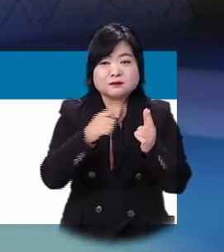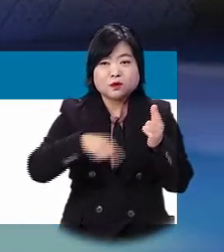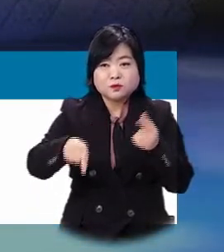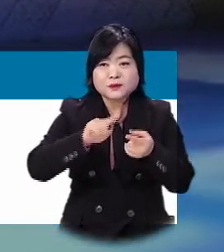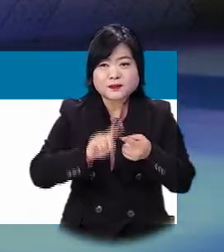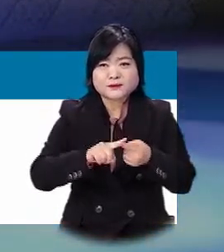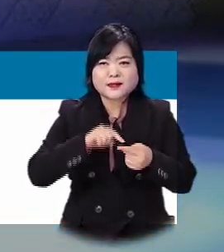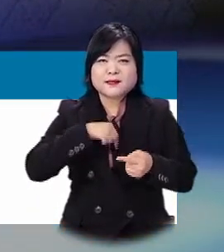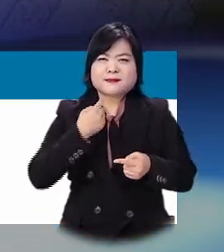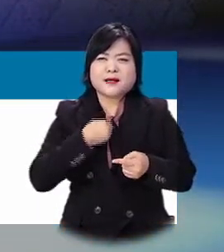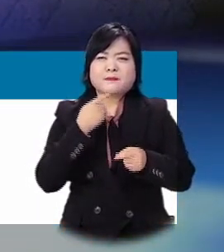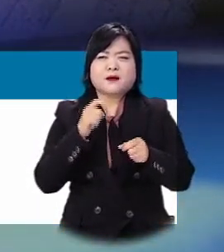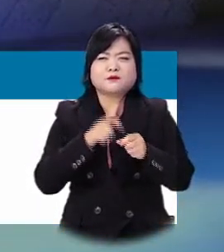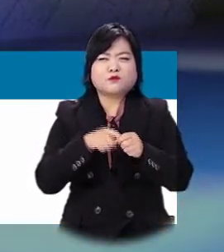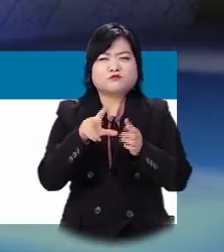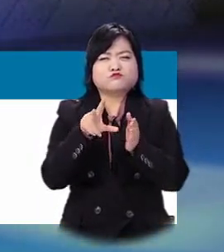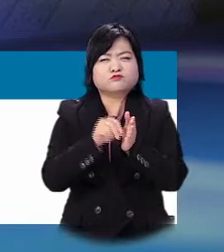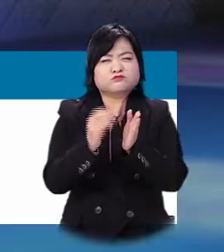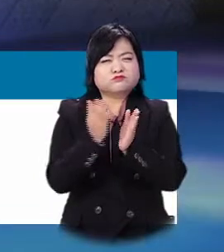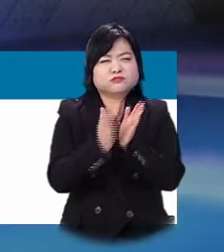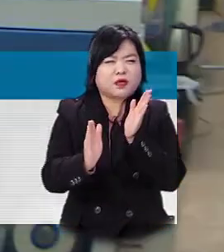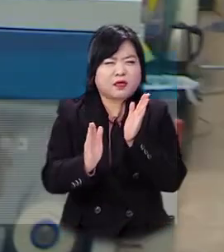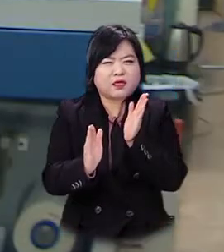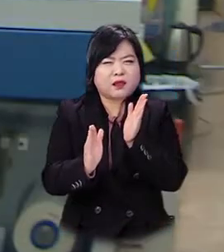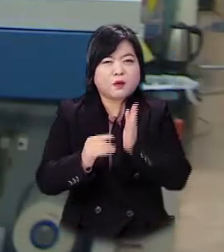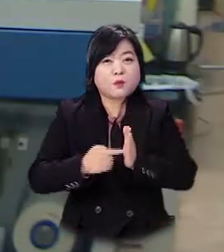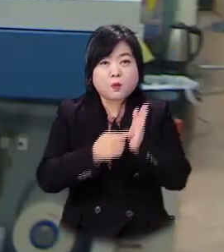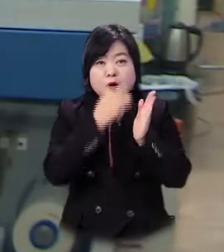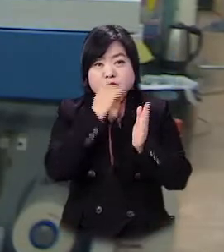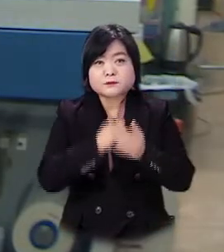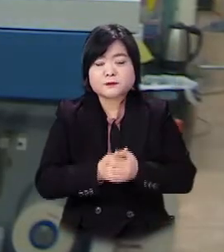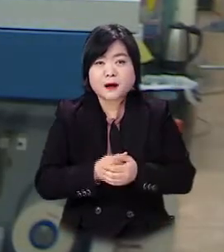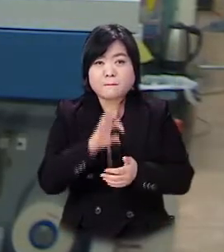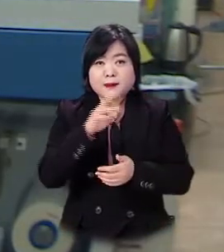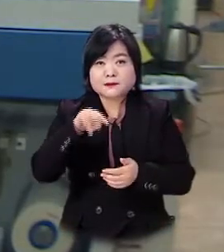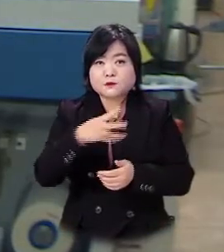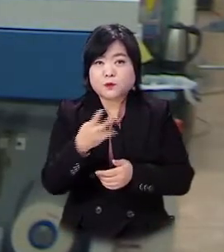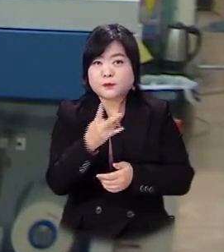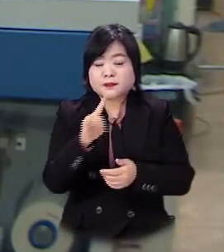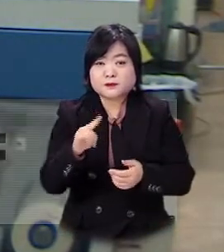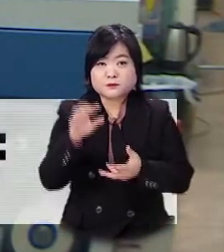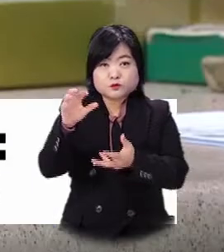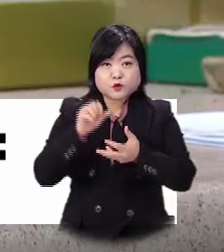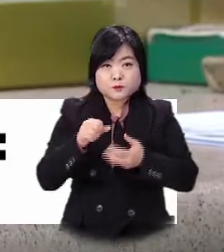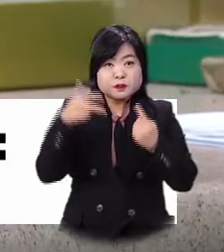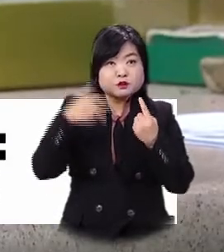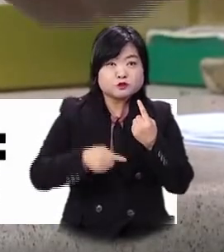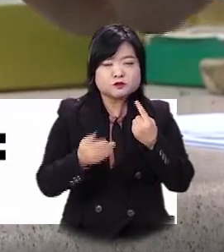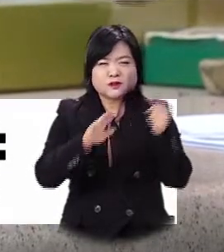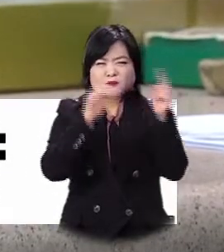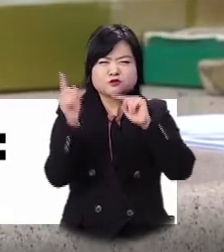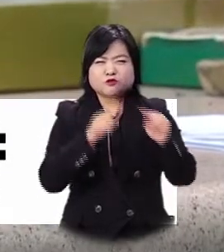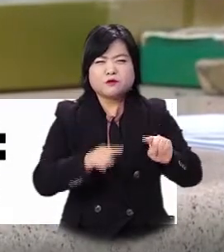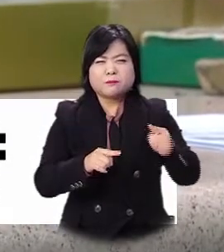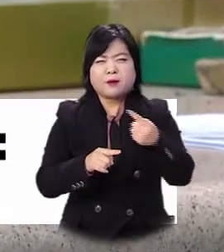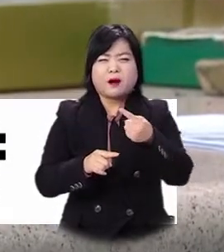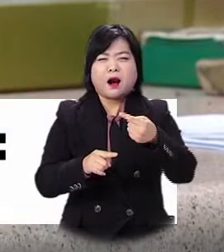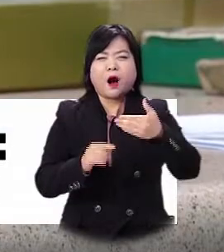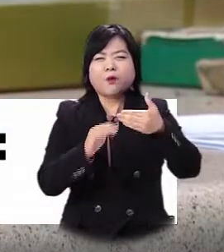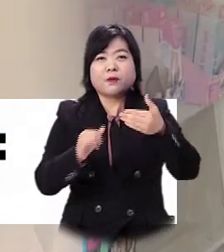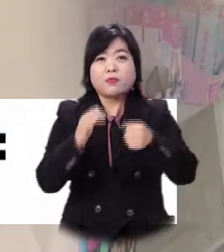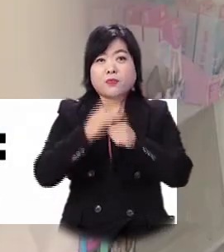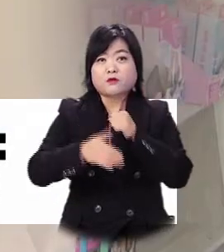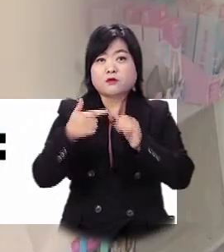자발적 부작용을 보고할 수 있도록 되어 있습니다. 팍스로비드 국내 도입 일주일째인 현재 전국에서 109명,